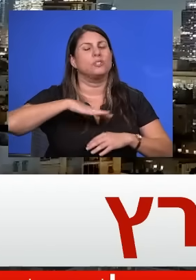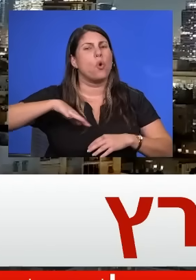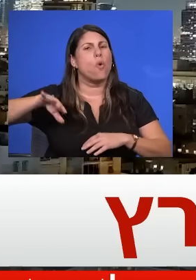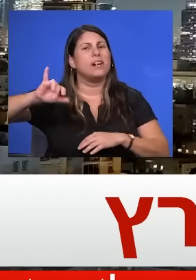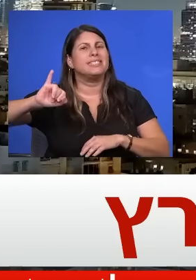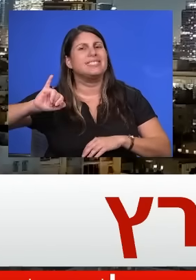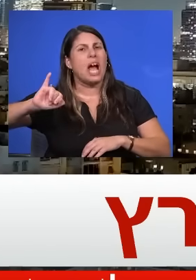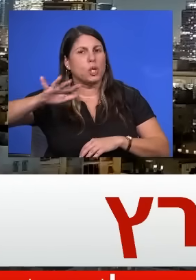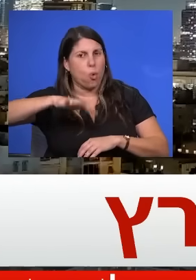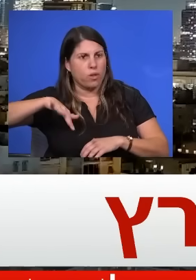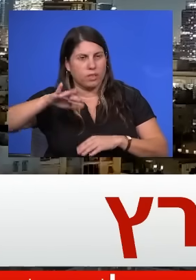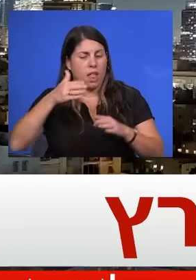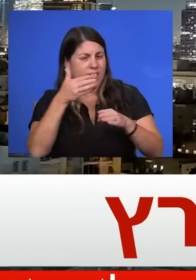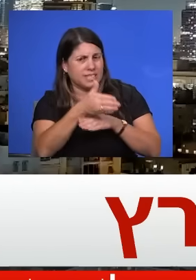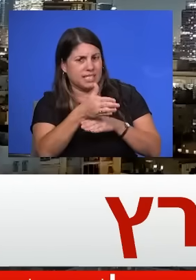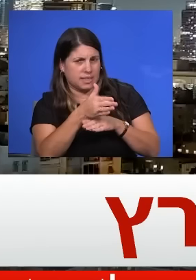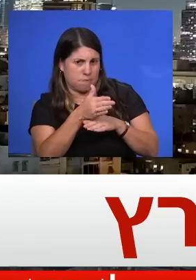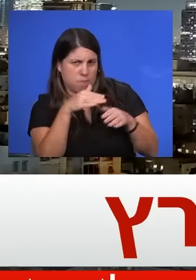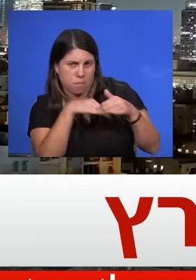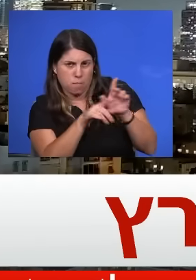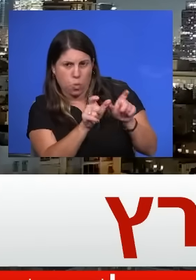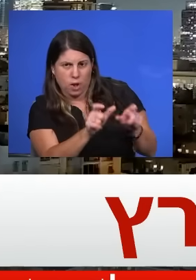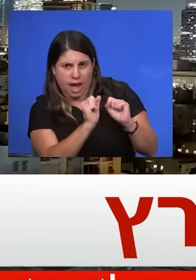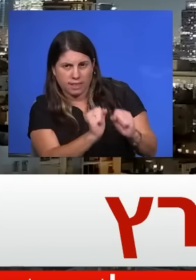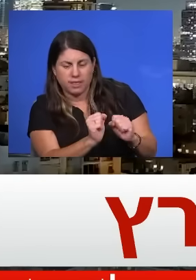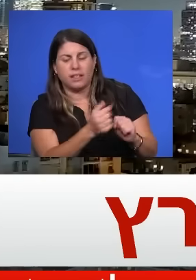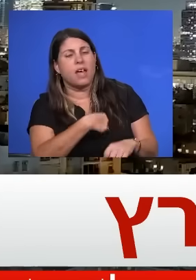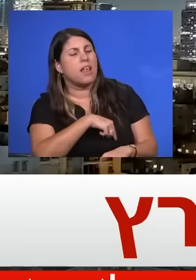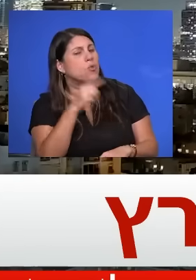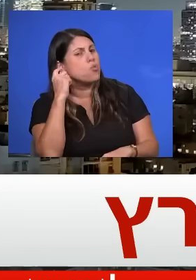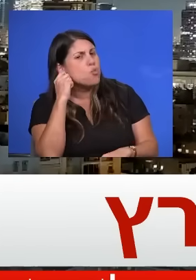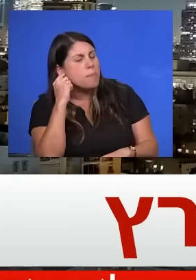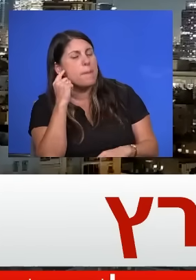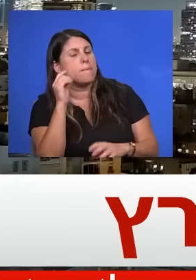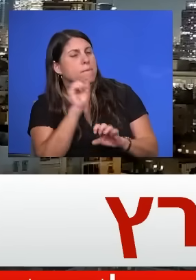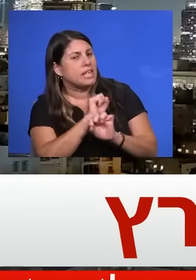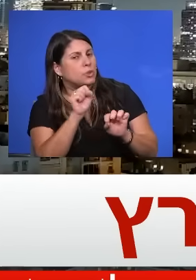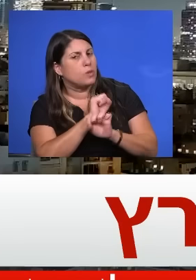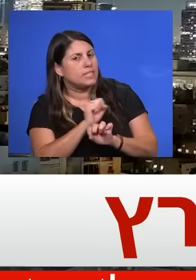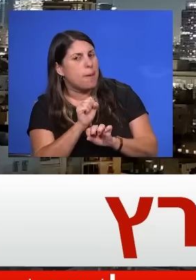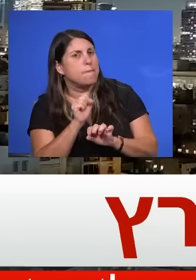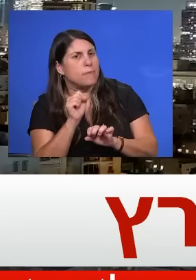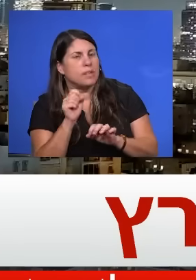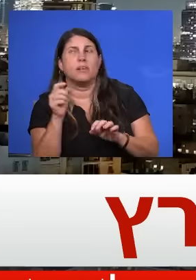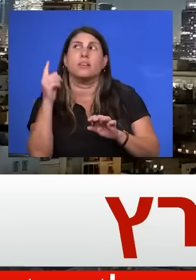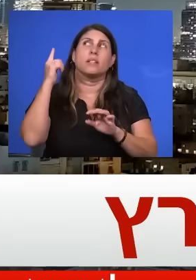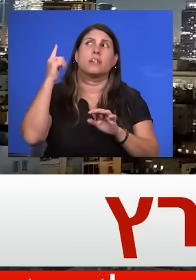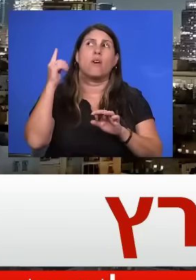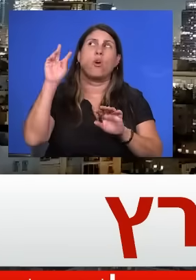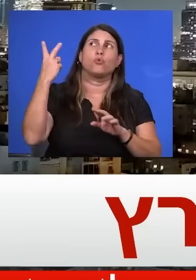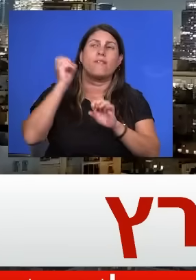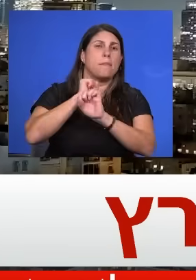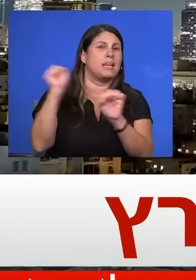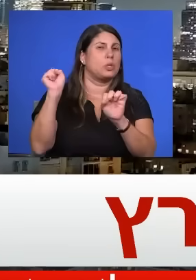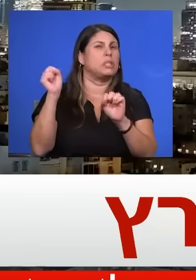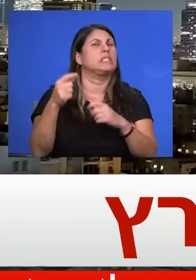למרחבים המוגנים. כאמור, אנחנו שומעים פיצוצים לא רחוק מאיתנו. הנה עוד פיצוץ, זה נראה כמו מתח די